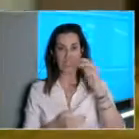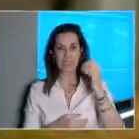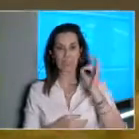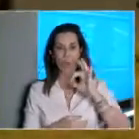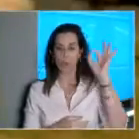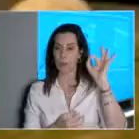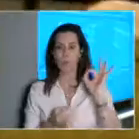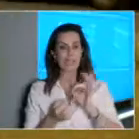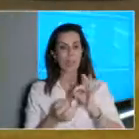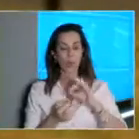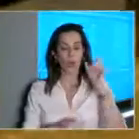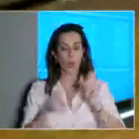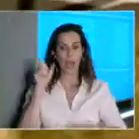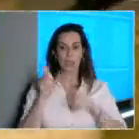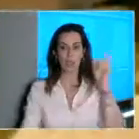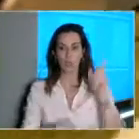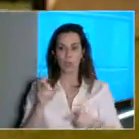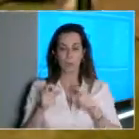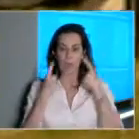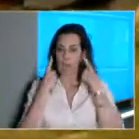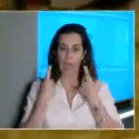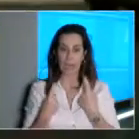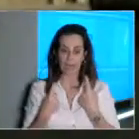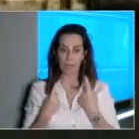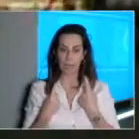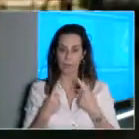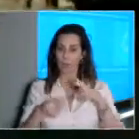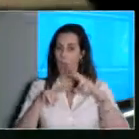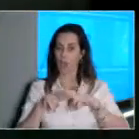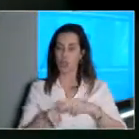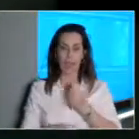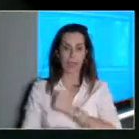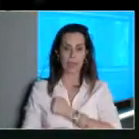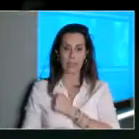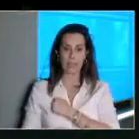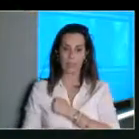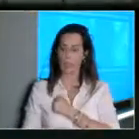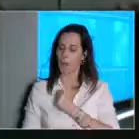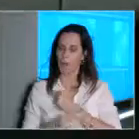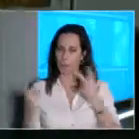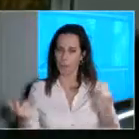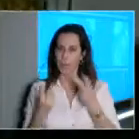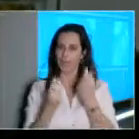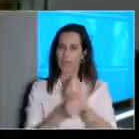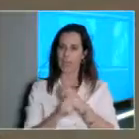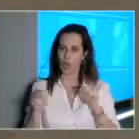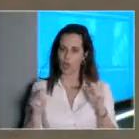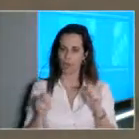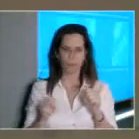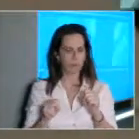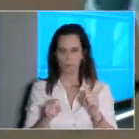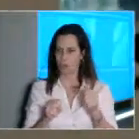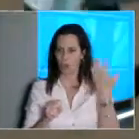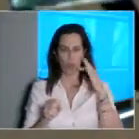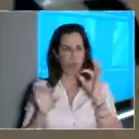ש-20% בלבד מתושבי העיר טבריה הם חרדים, כל השאר הם דתיים לאומיים, מסורתיים וחילונים, לא היה